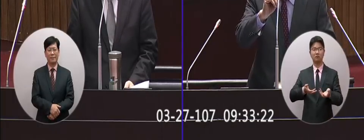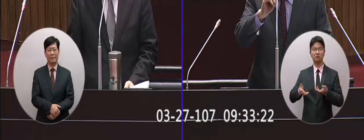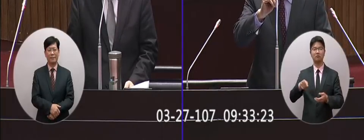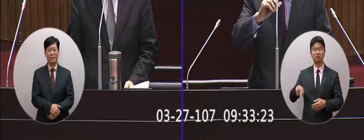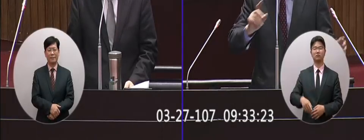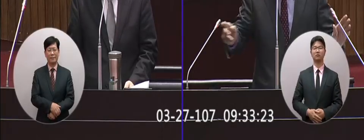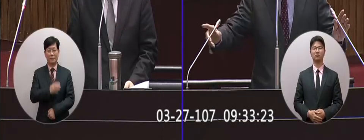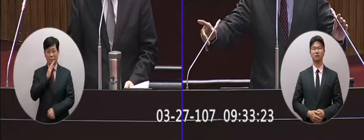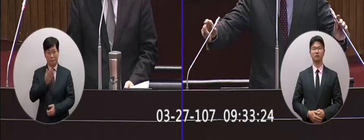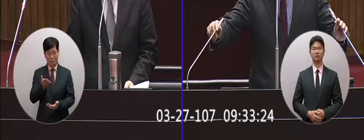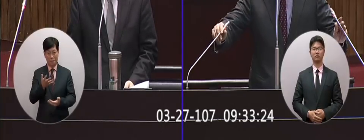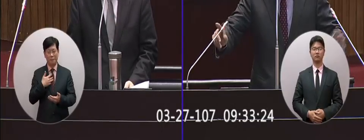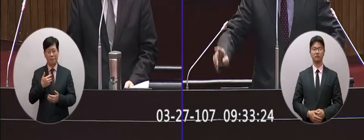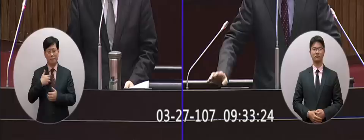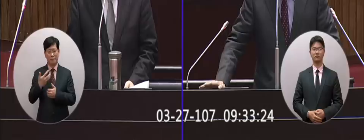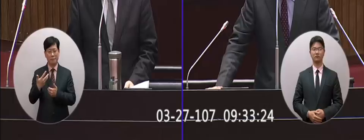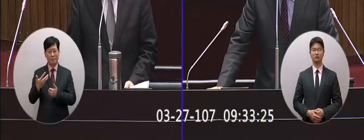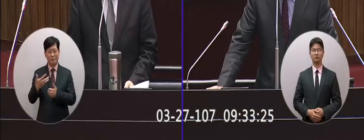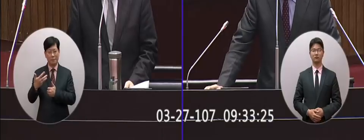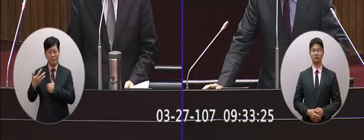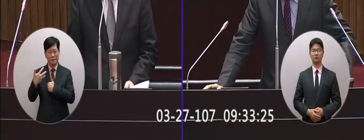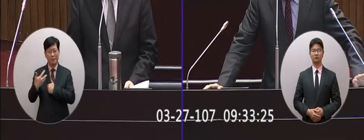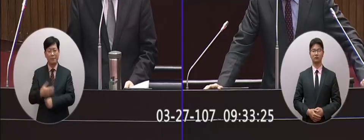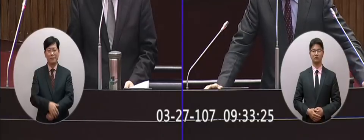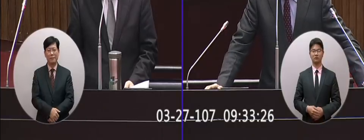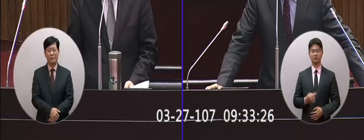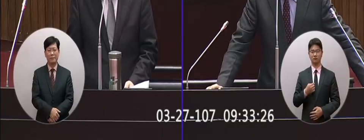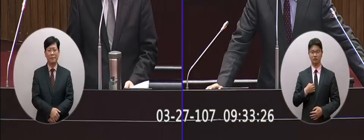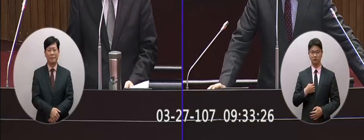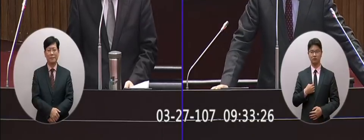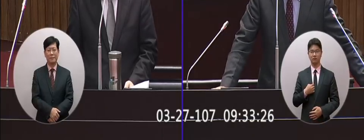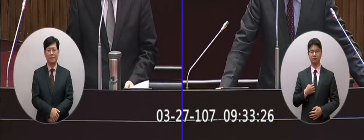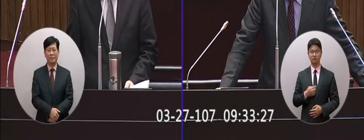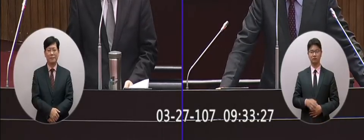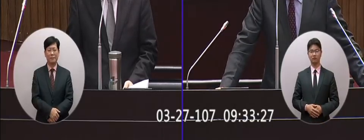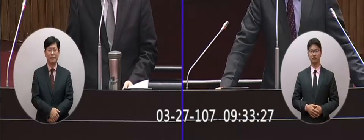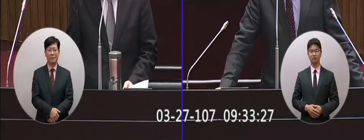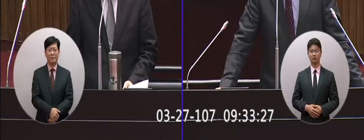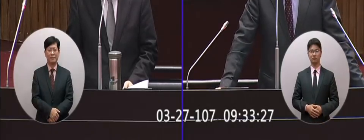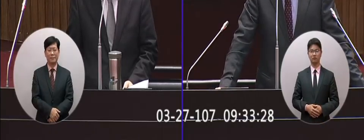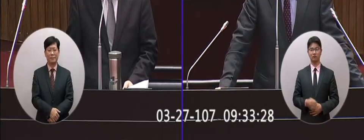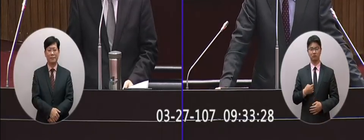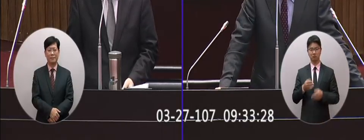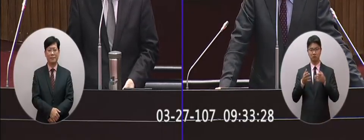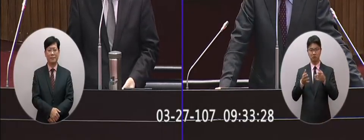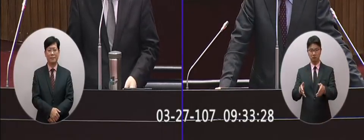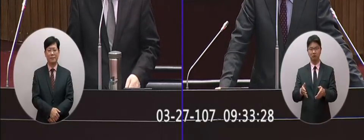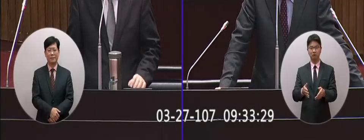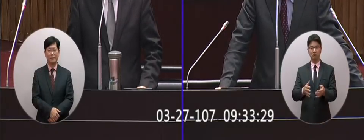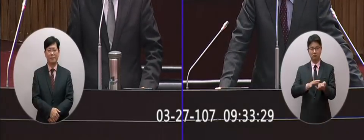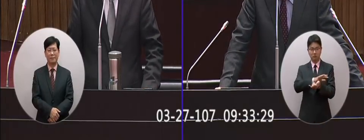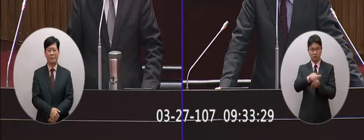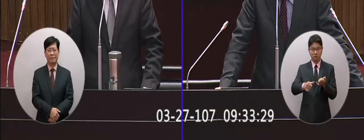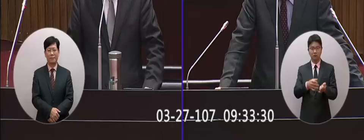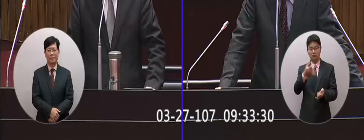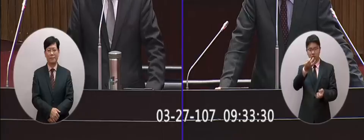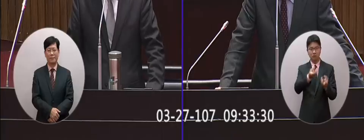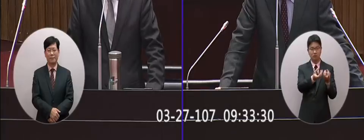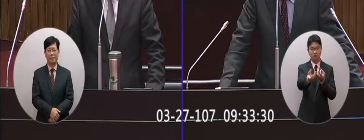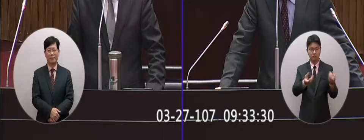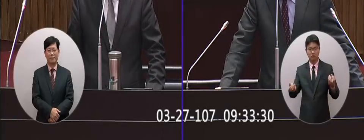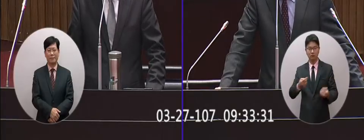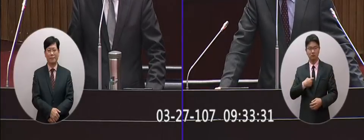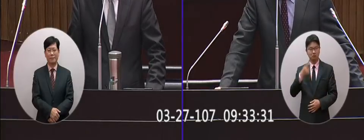情。 是，请陈委员指教。 我一直关于统筹分配管，我有很大的意见。